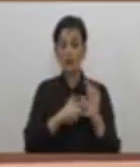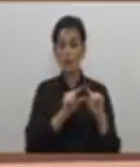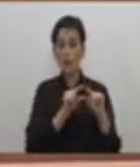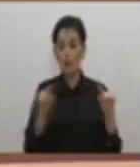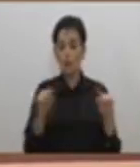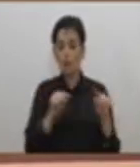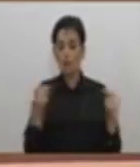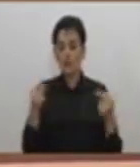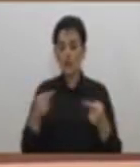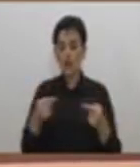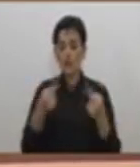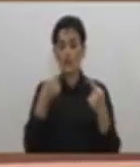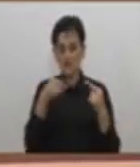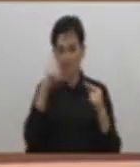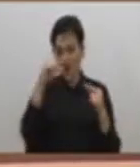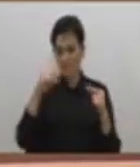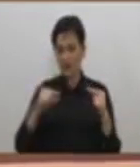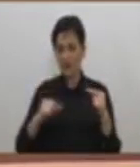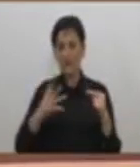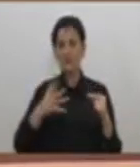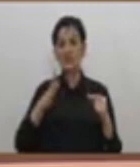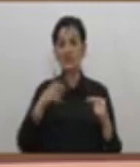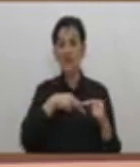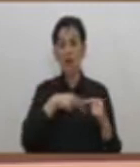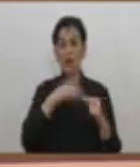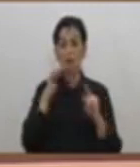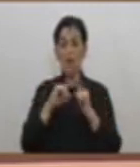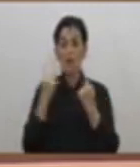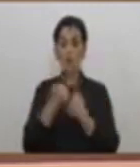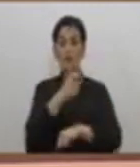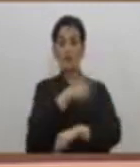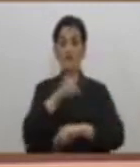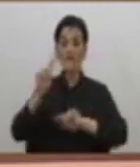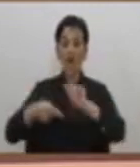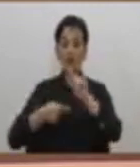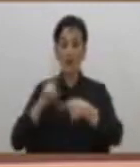მუხლის თანახმად, სხვებთან ერთად, საპარლამენტო უმრავლესობის წევრების ვალდებულებას